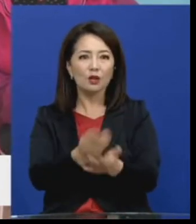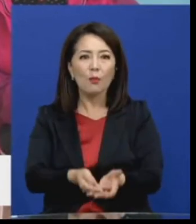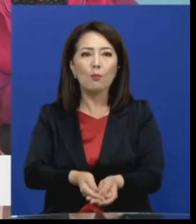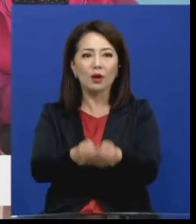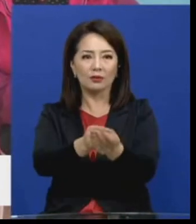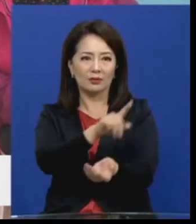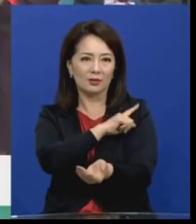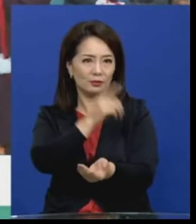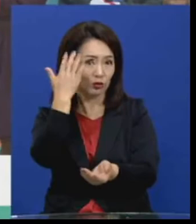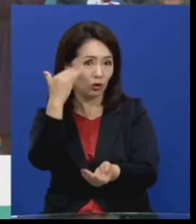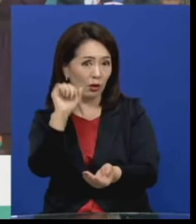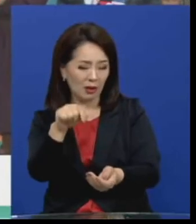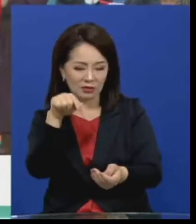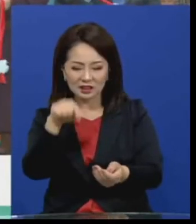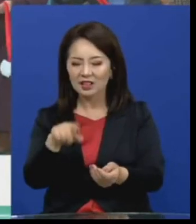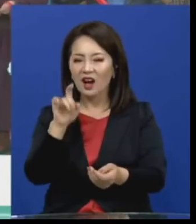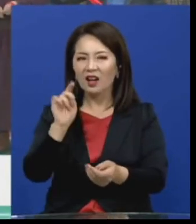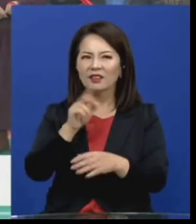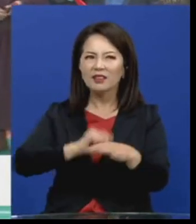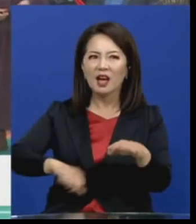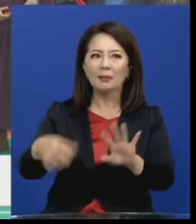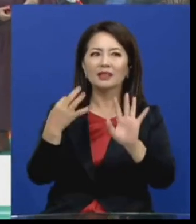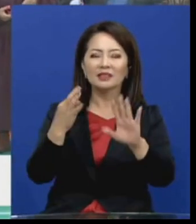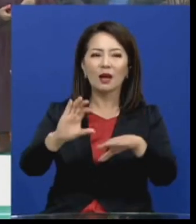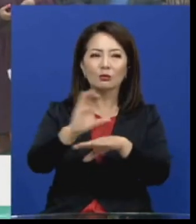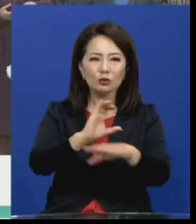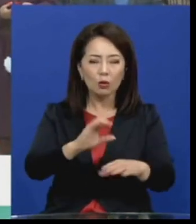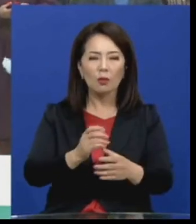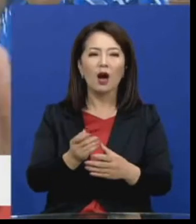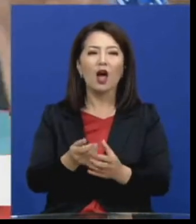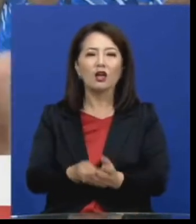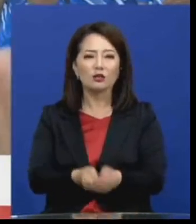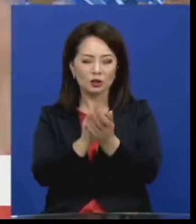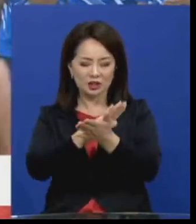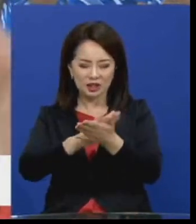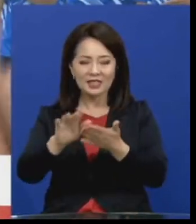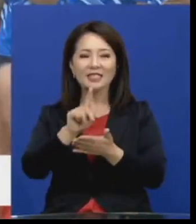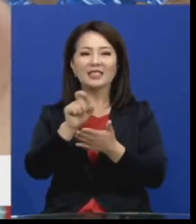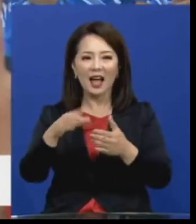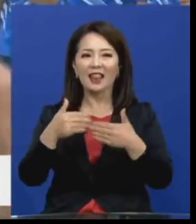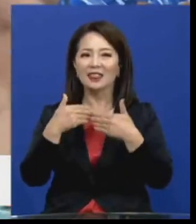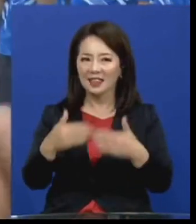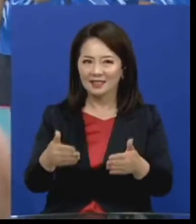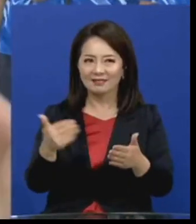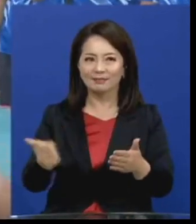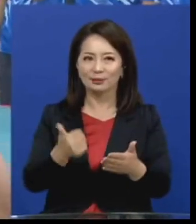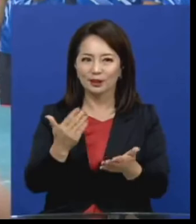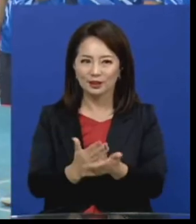волейболын тэмцээн зохион байгуулсан юм. Хинтэй аймгийн 8 сум спортын шин заалтай болжээ.